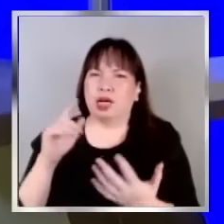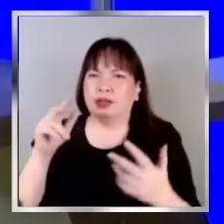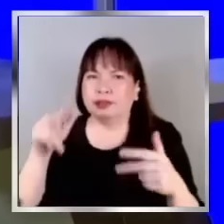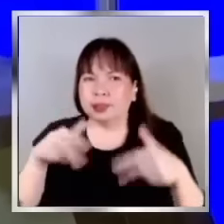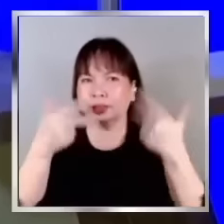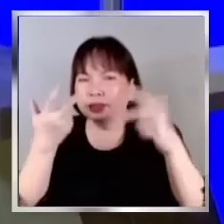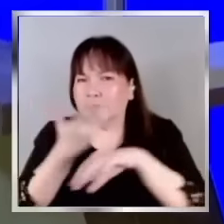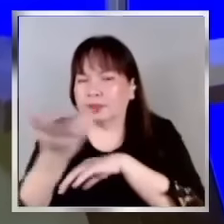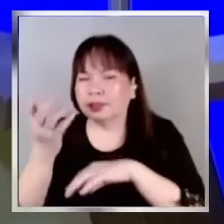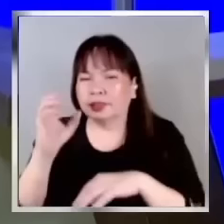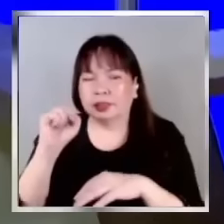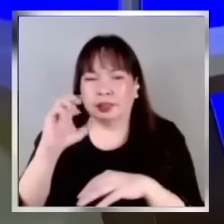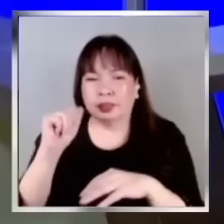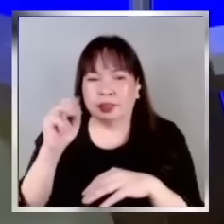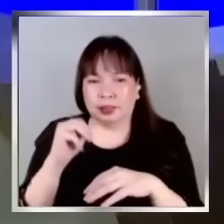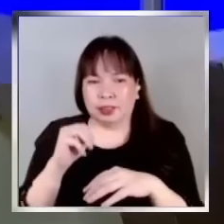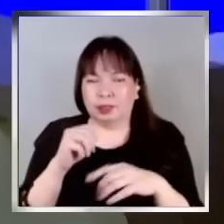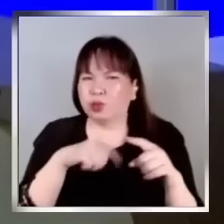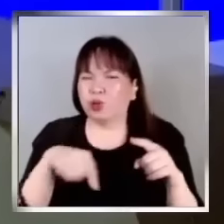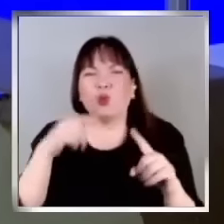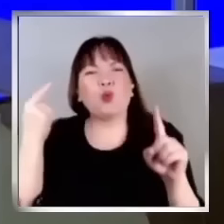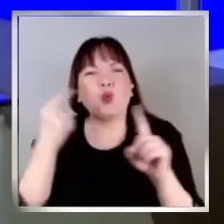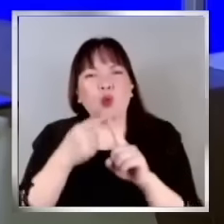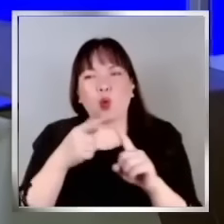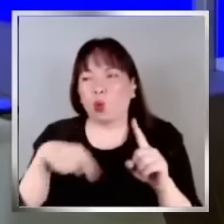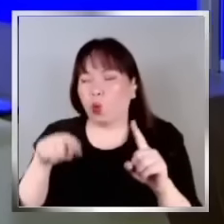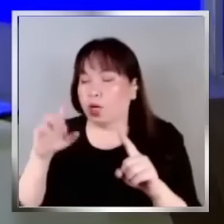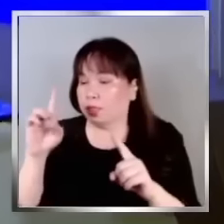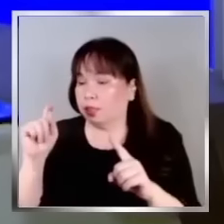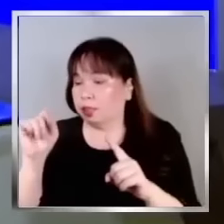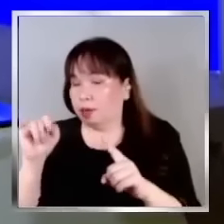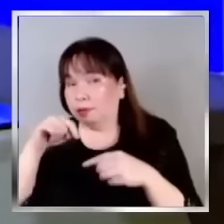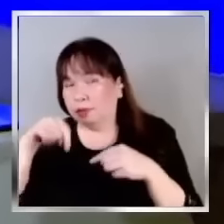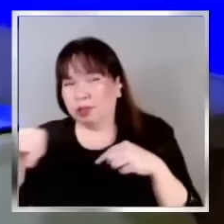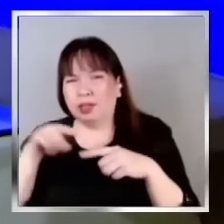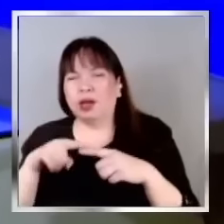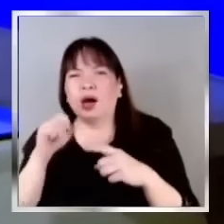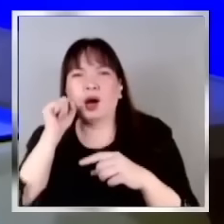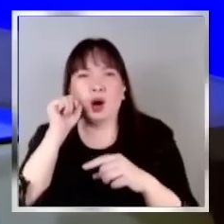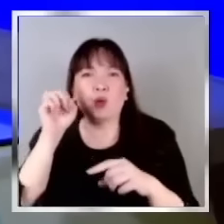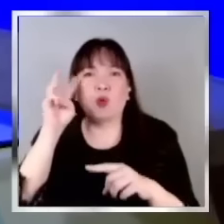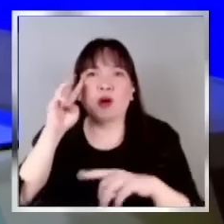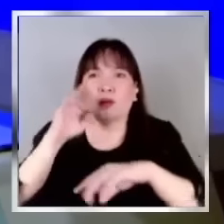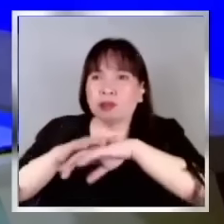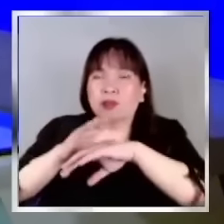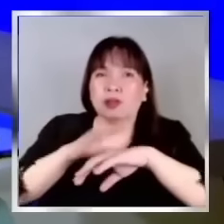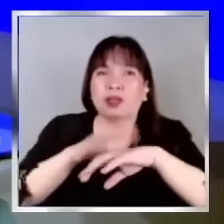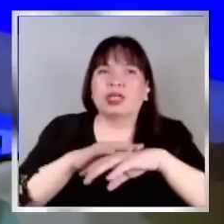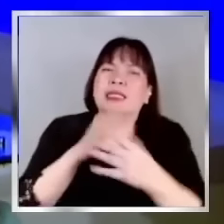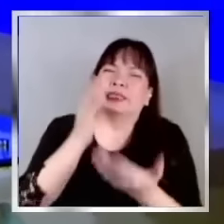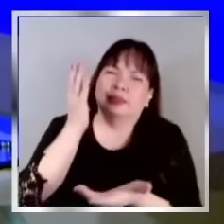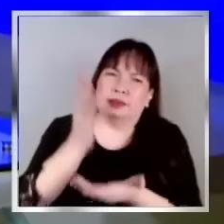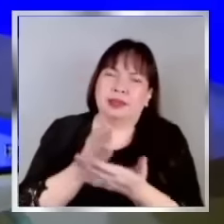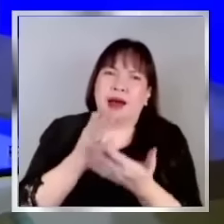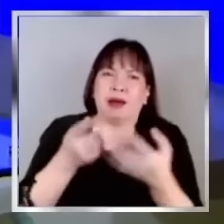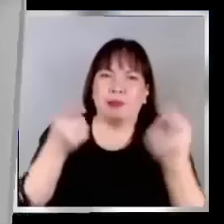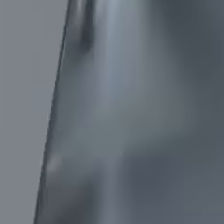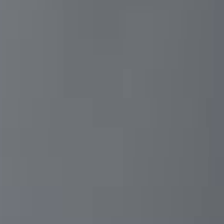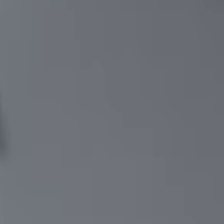at BPI na layong mag-raise ng awareness para tuluyan ng maiwasan ng mga insidente ng hacking. Nakatutok si Leigh